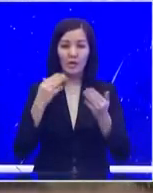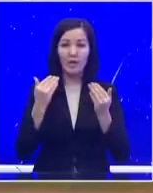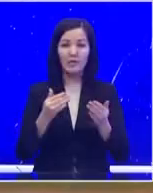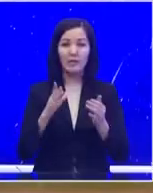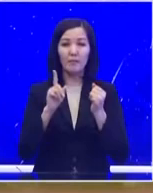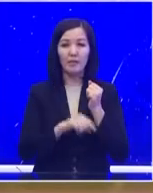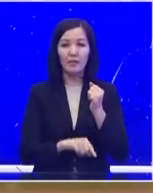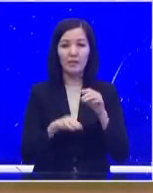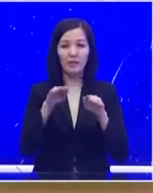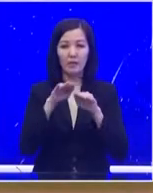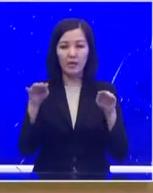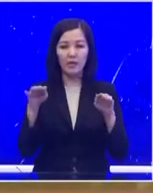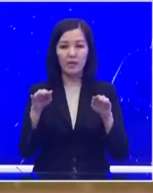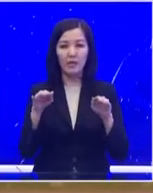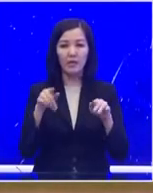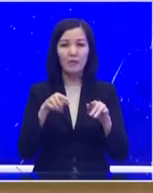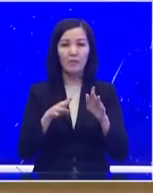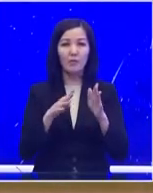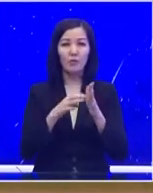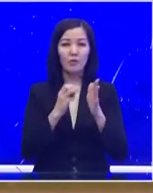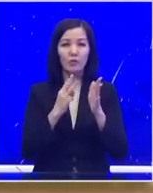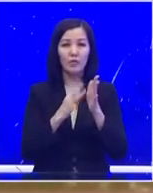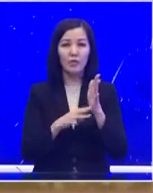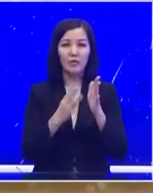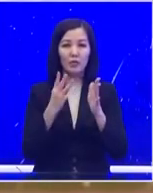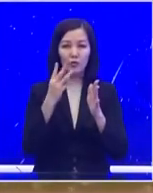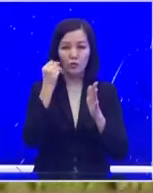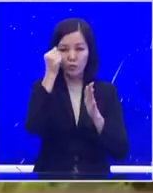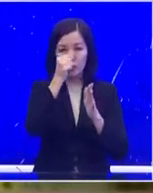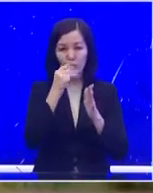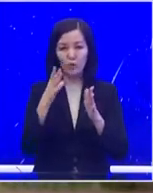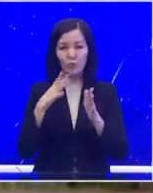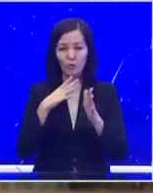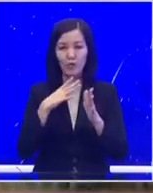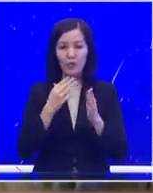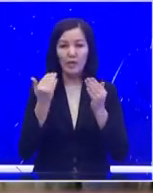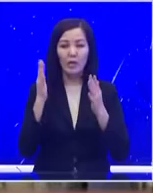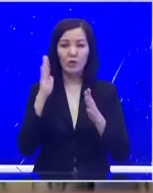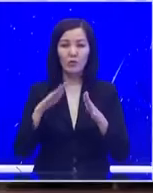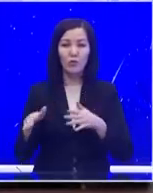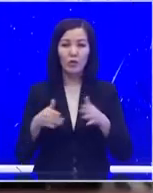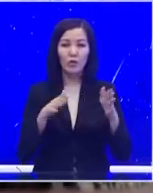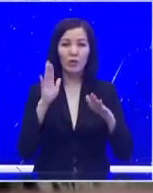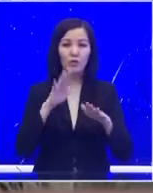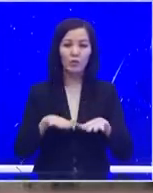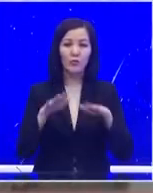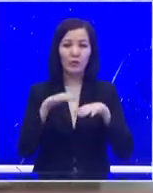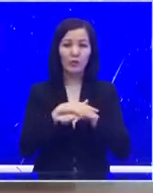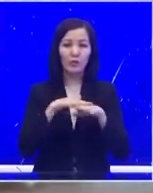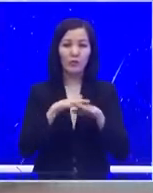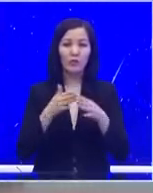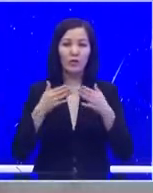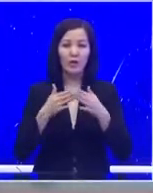рет мұндай көрсеткіш 1983 жылы тасқын кезінде тіркелген. Жолдарды су басқан, сондықтан тұрғындар